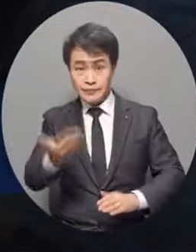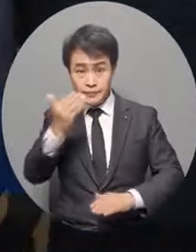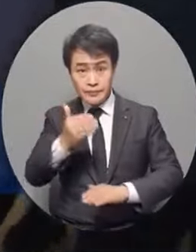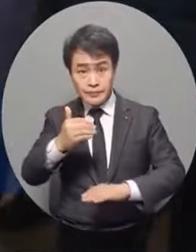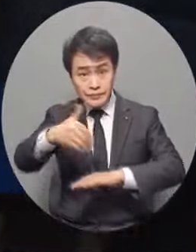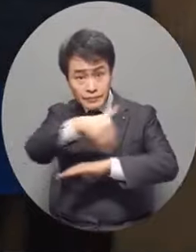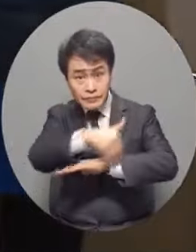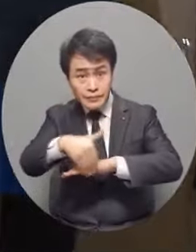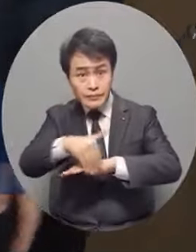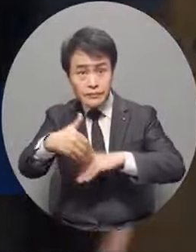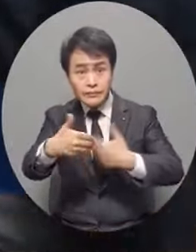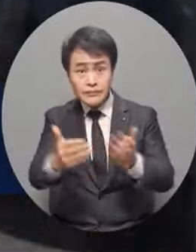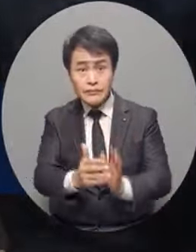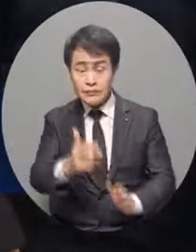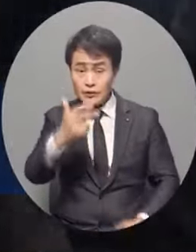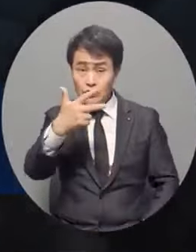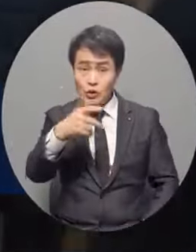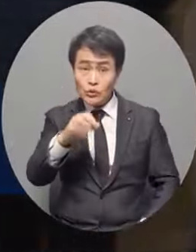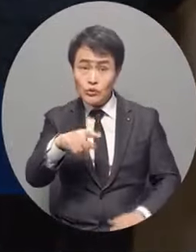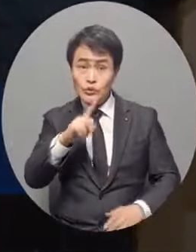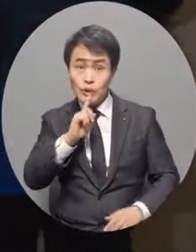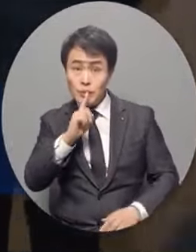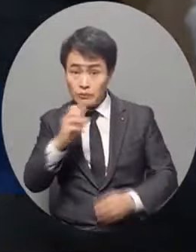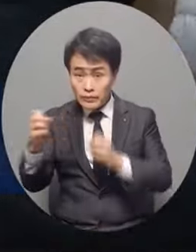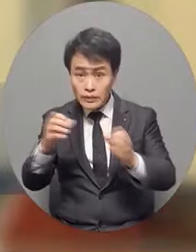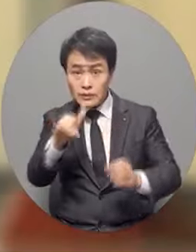대해서 정유정 씨와 이야기 나누신 거 있으신가요?